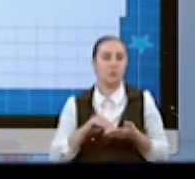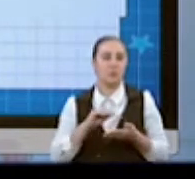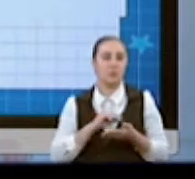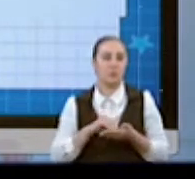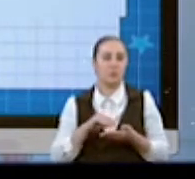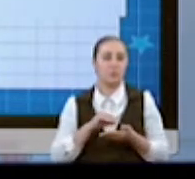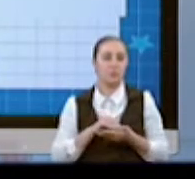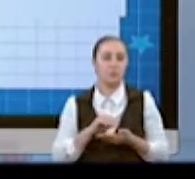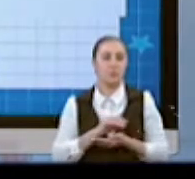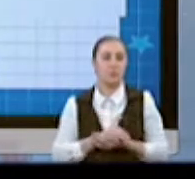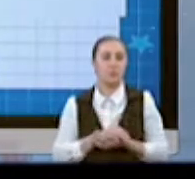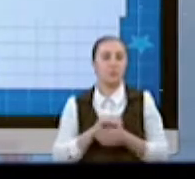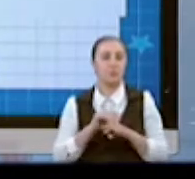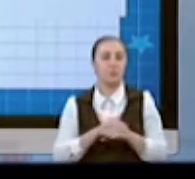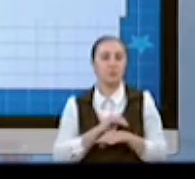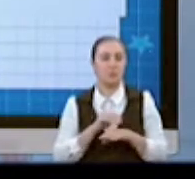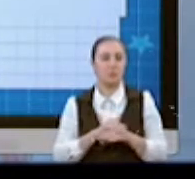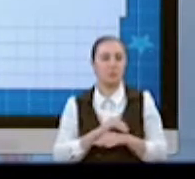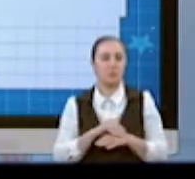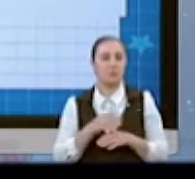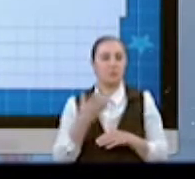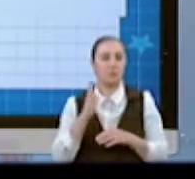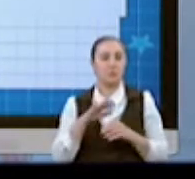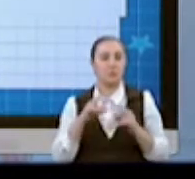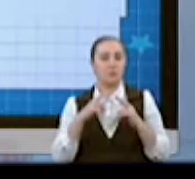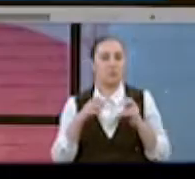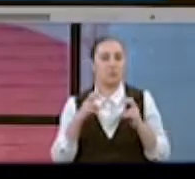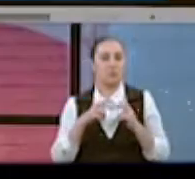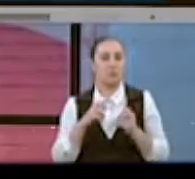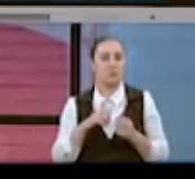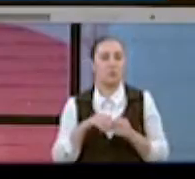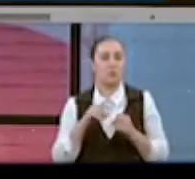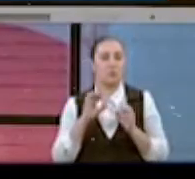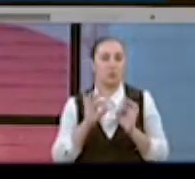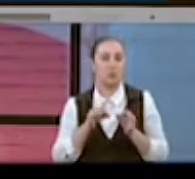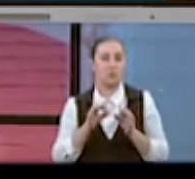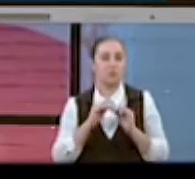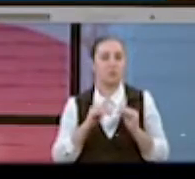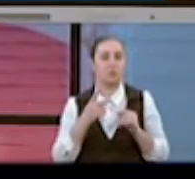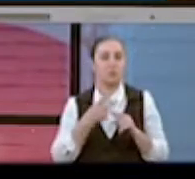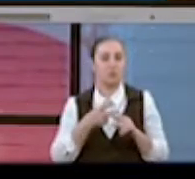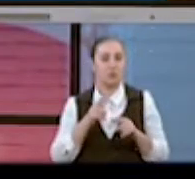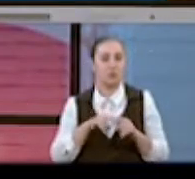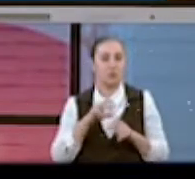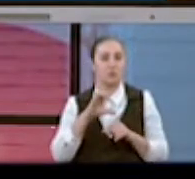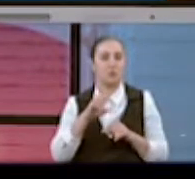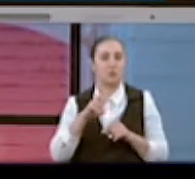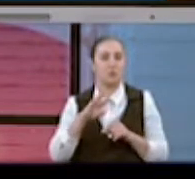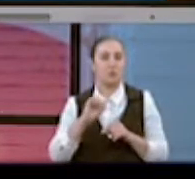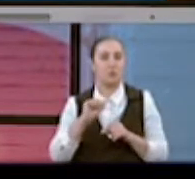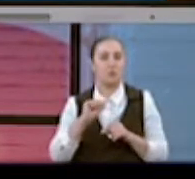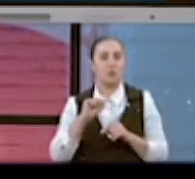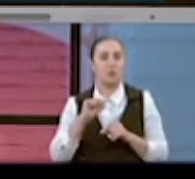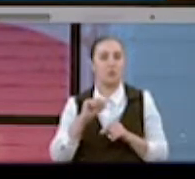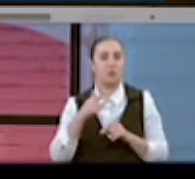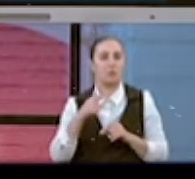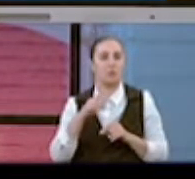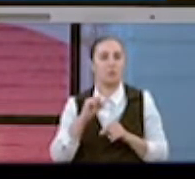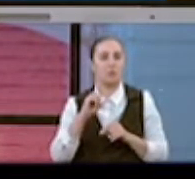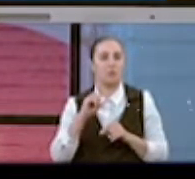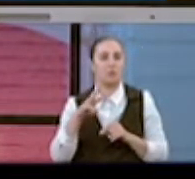Записали? Молодцы! Давайте проверим. Правильно, ребята, это слагаемое. А